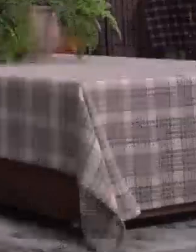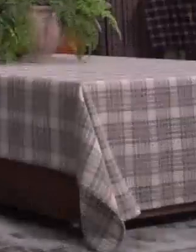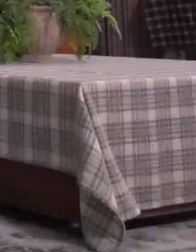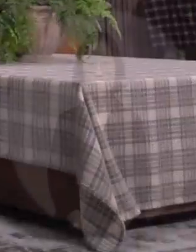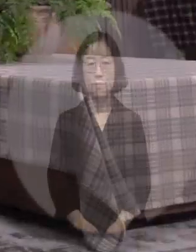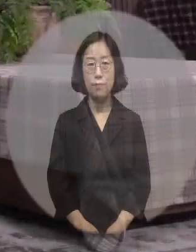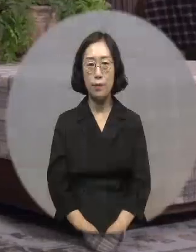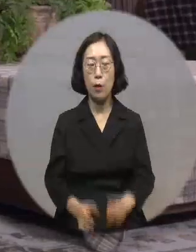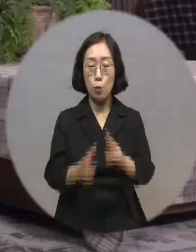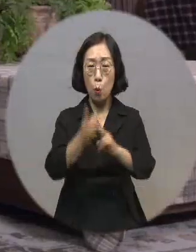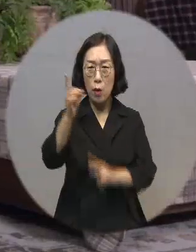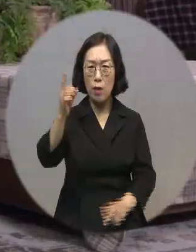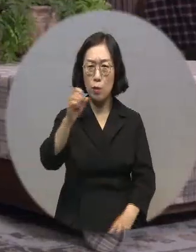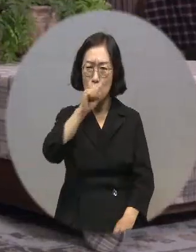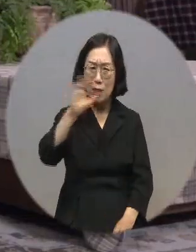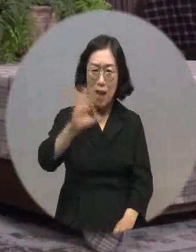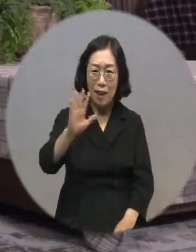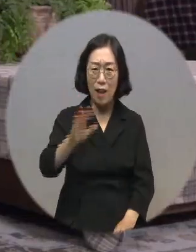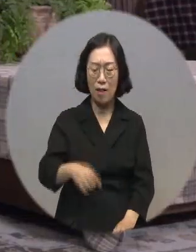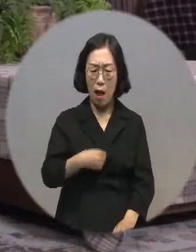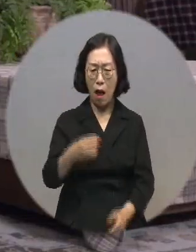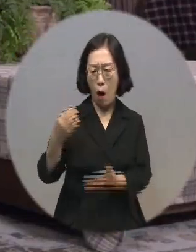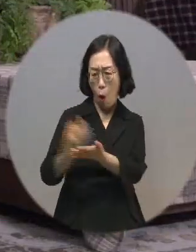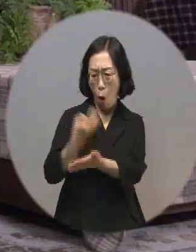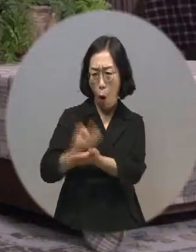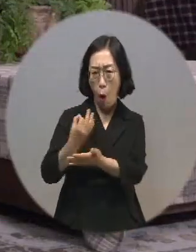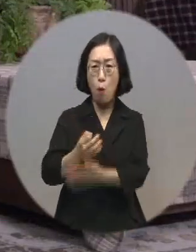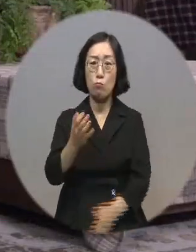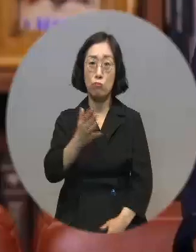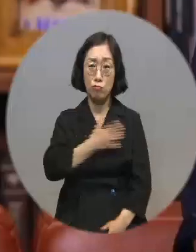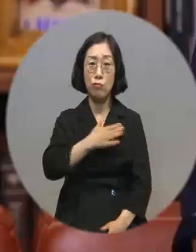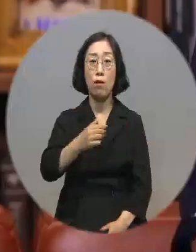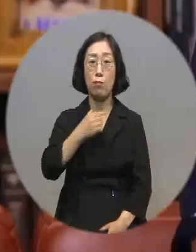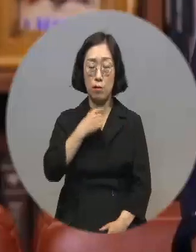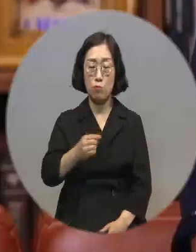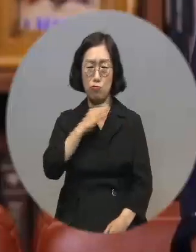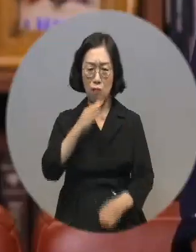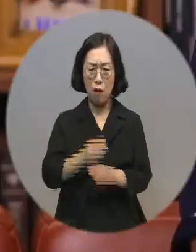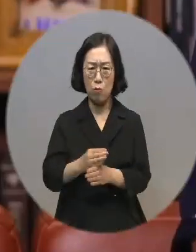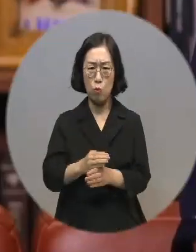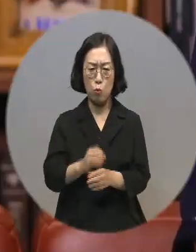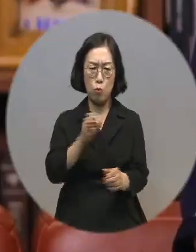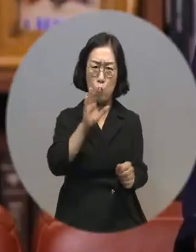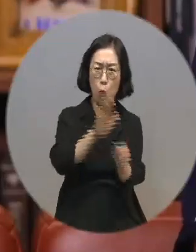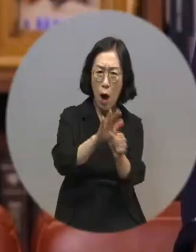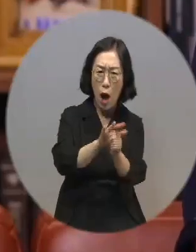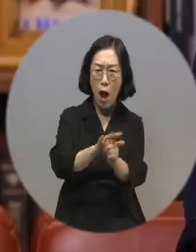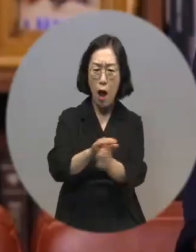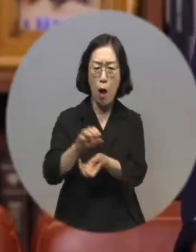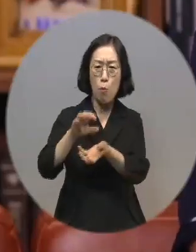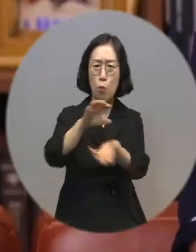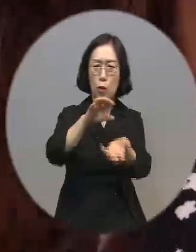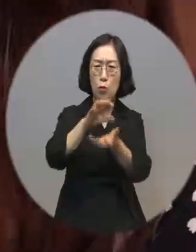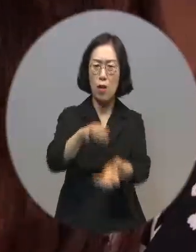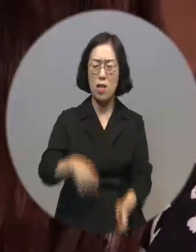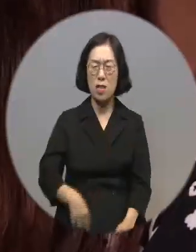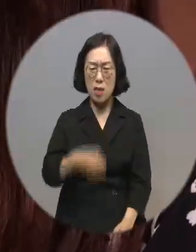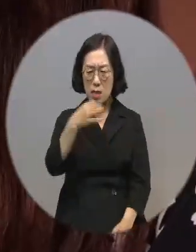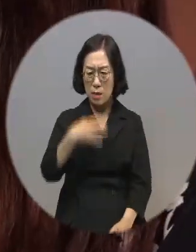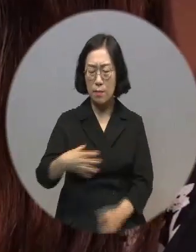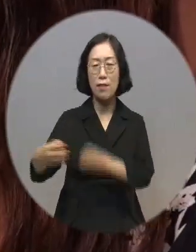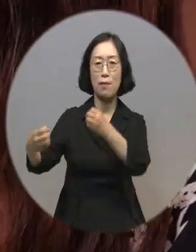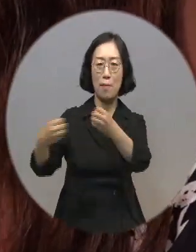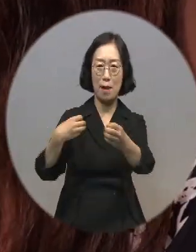엄마 왜 통일되면 안 좋지 않아? 왜 우리가 돈 더 많이 벌어가지고 막 북한에 보내줘야 되고 그런 거 아니야? 너무 힘들잖아 사는 게 이렇게